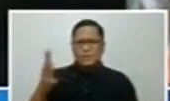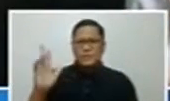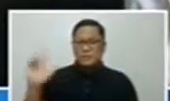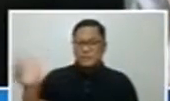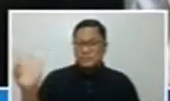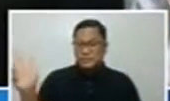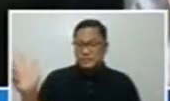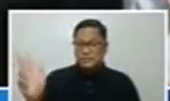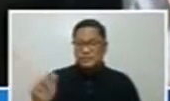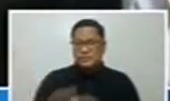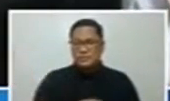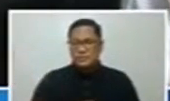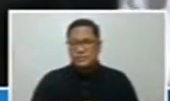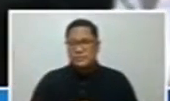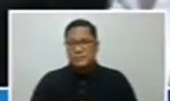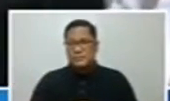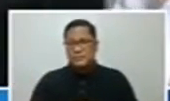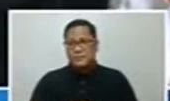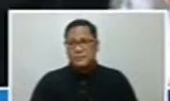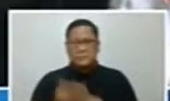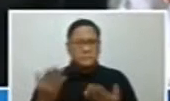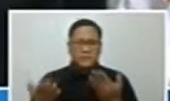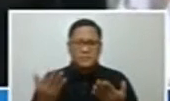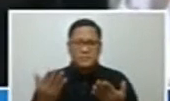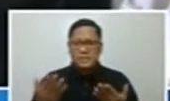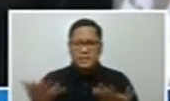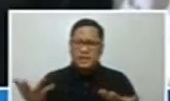investigation ang inyong opisina tungkol dito?